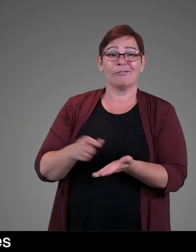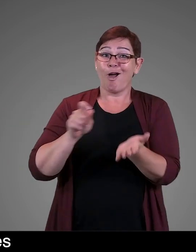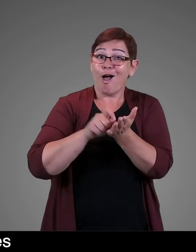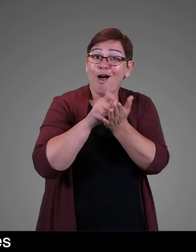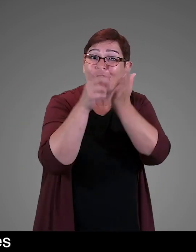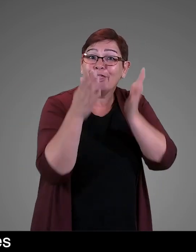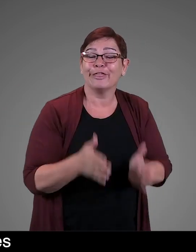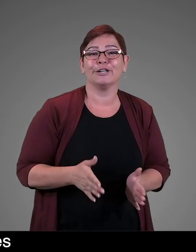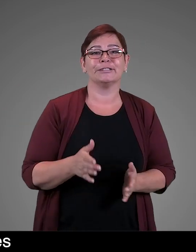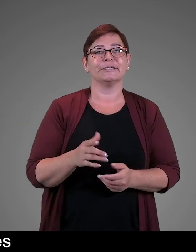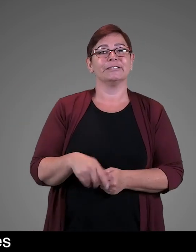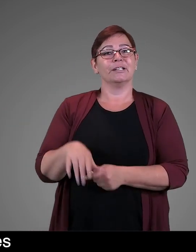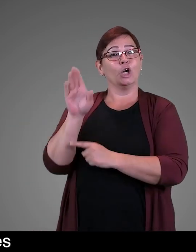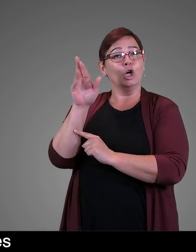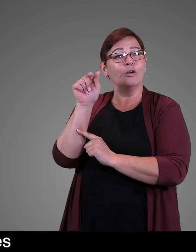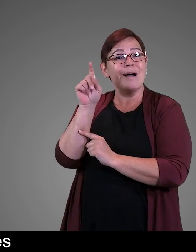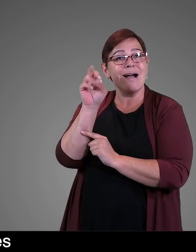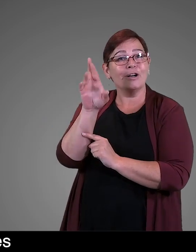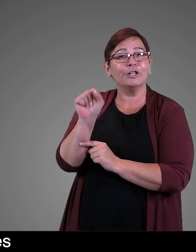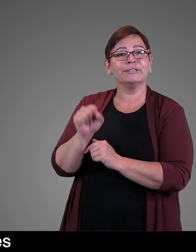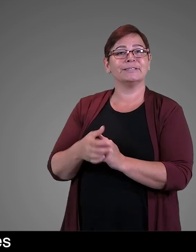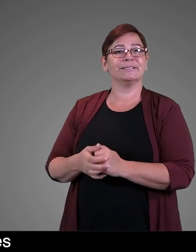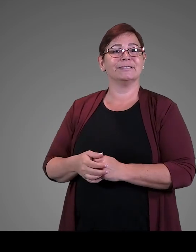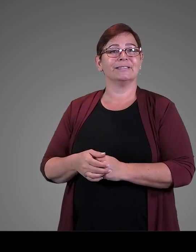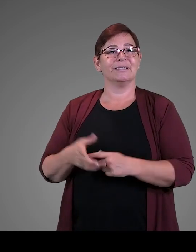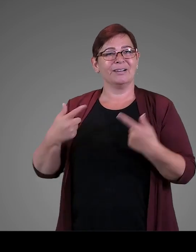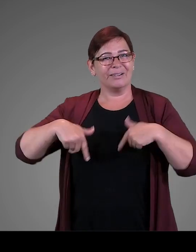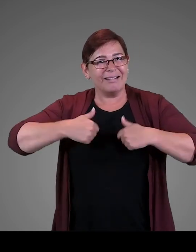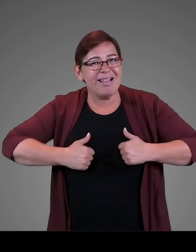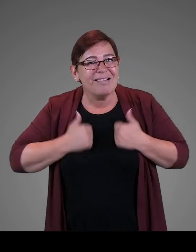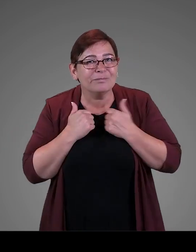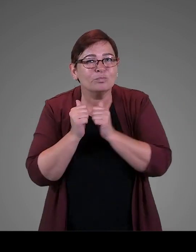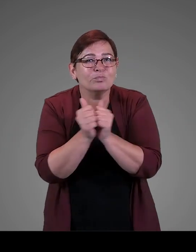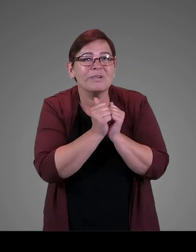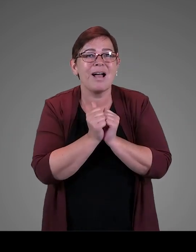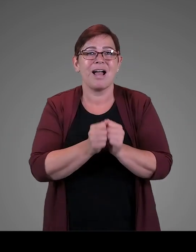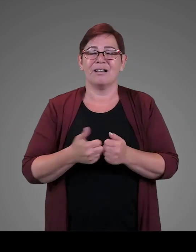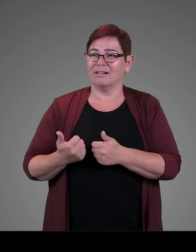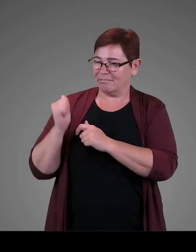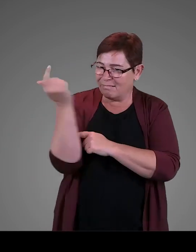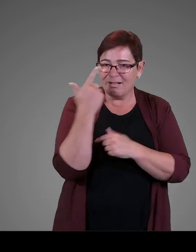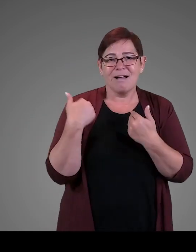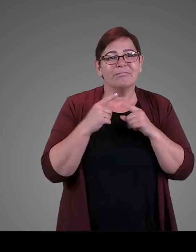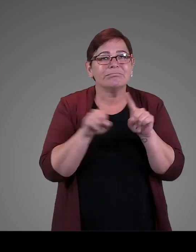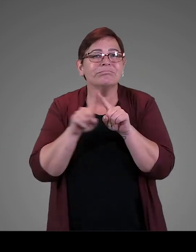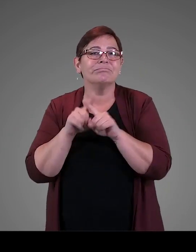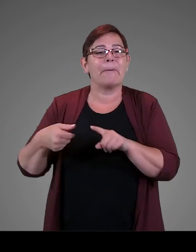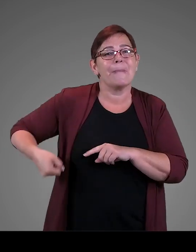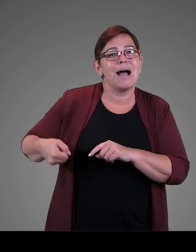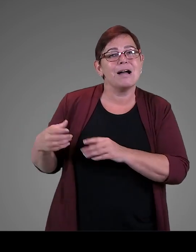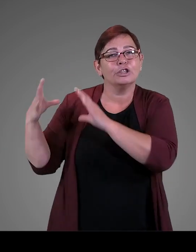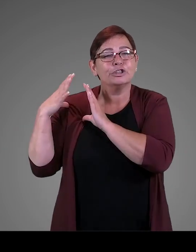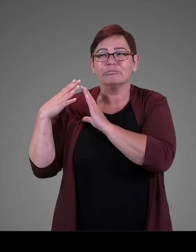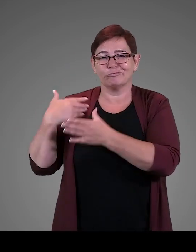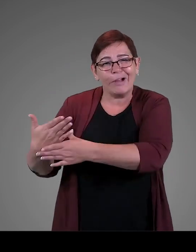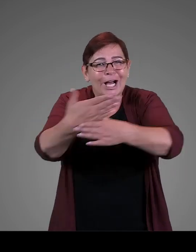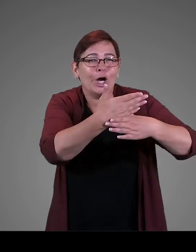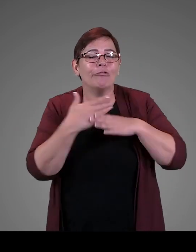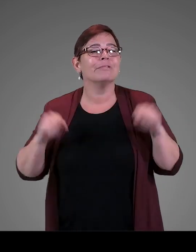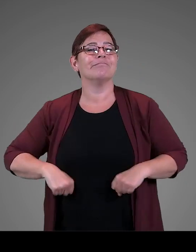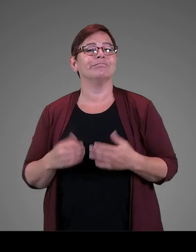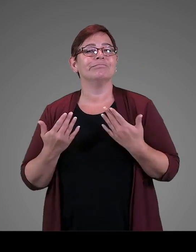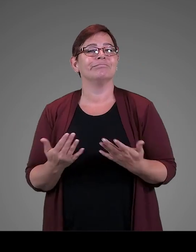critiques, d'auteurs, d'autrices, de commissaires. Mais on arrive ensemble, on a chacun nos bagages et on peut